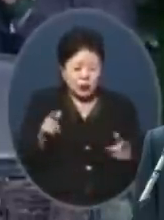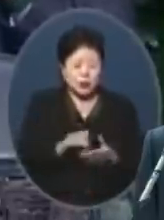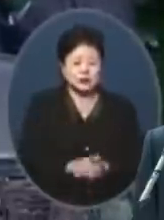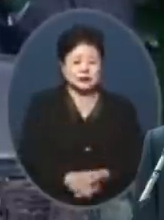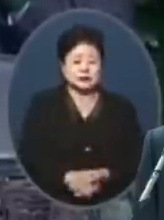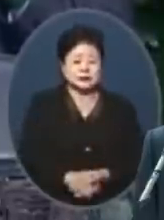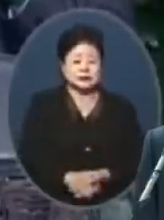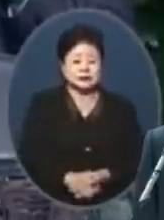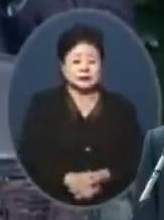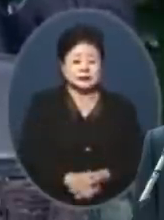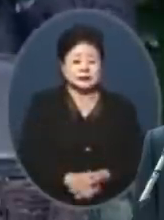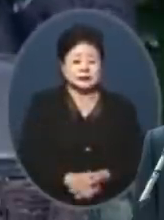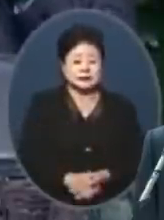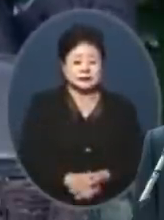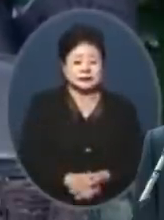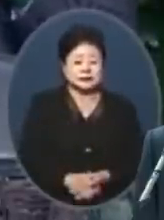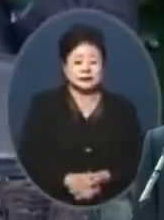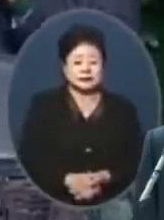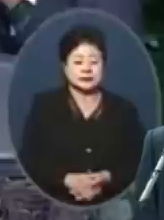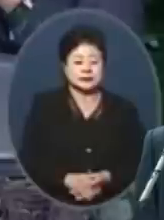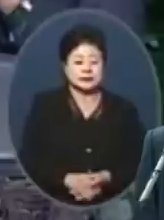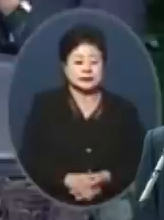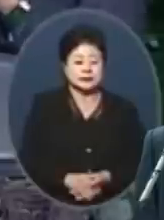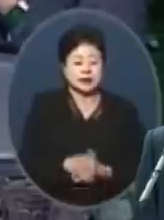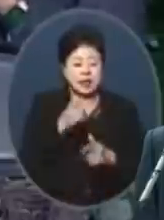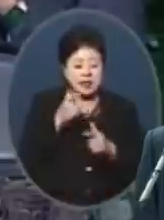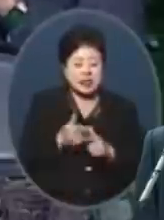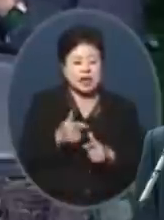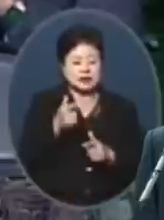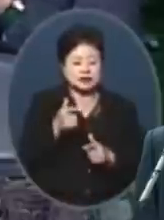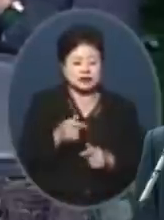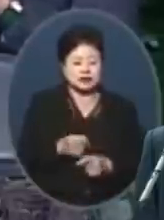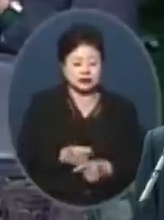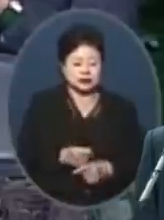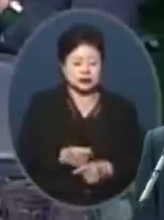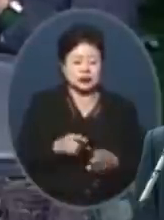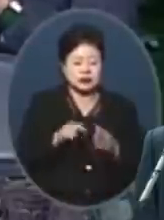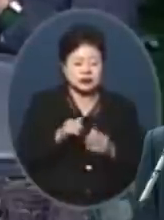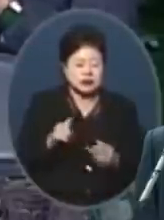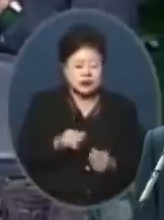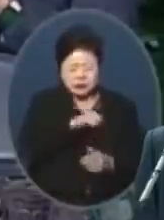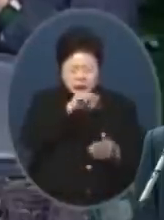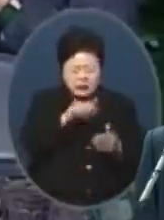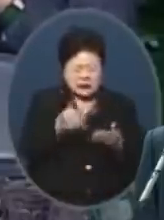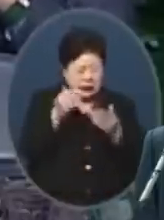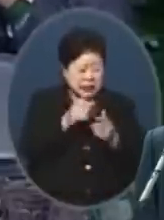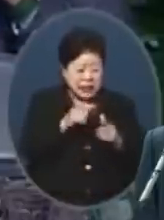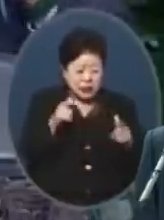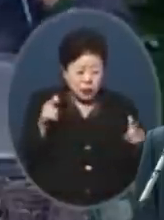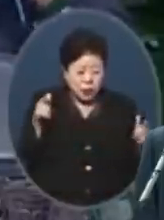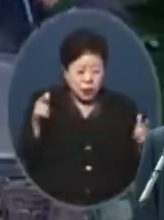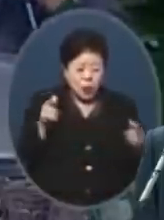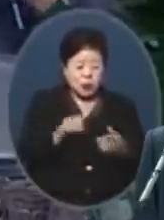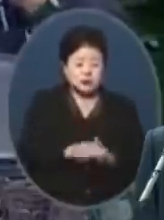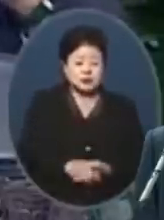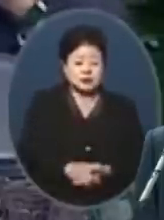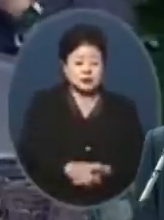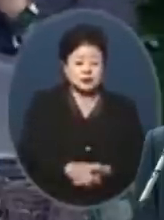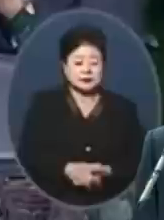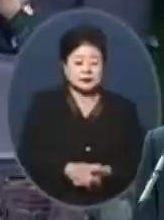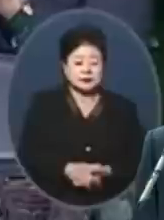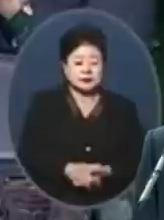are not people who believe in some religious theories. 예수쟁이로서 한 평생을 지나라고 하는 것이 아닙니다. We're not just mere